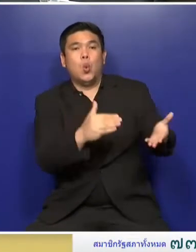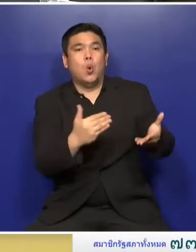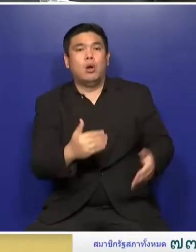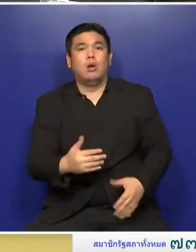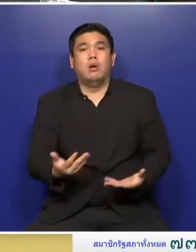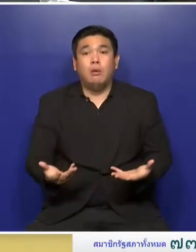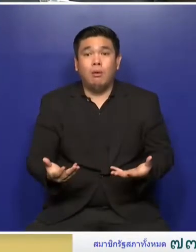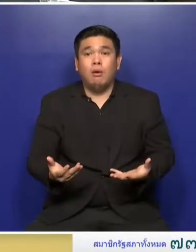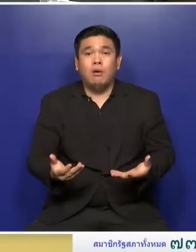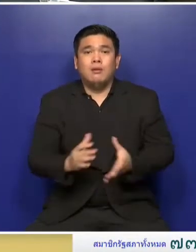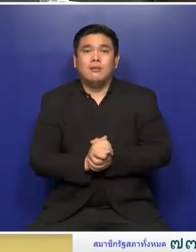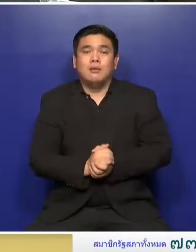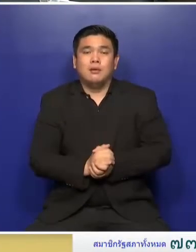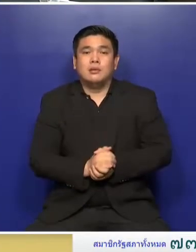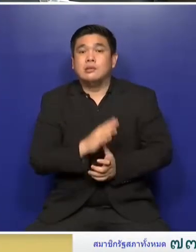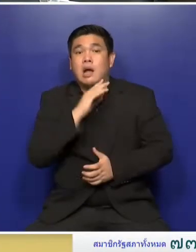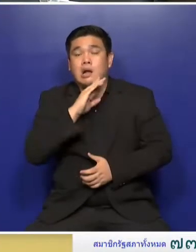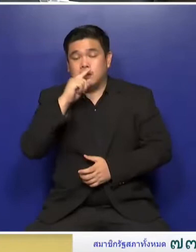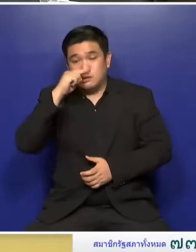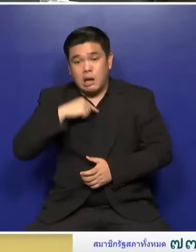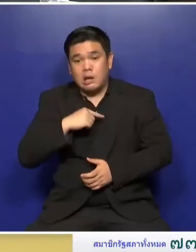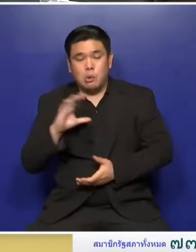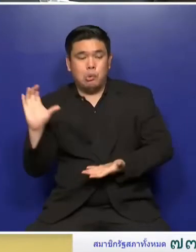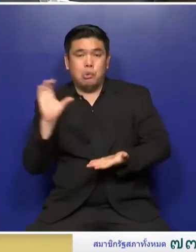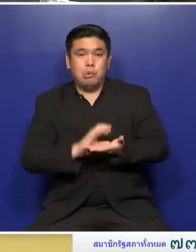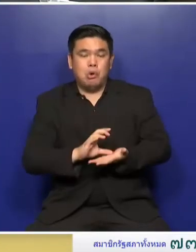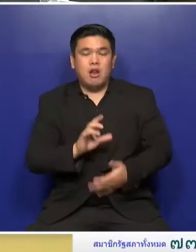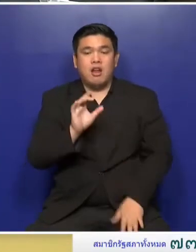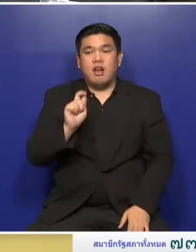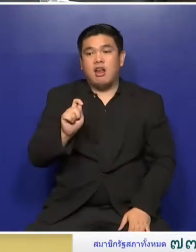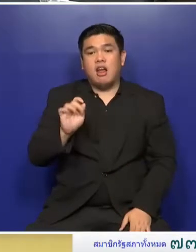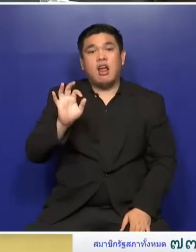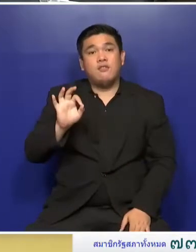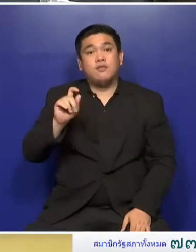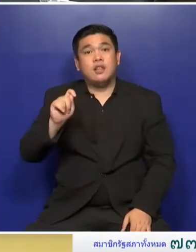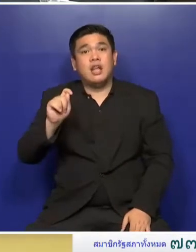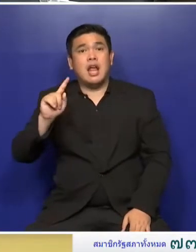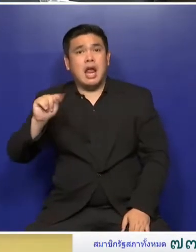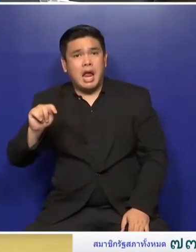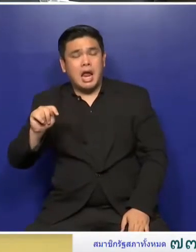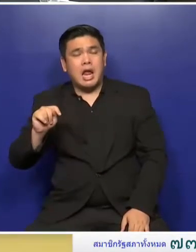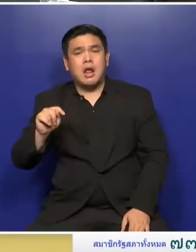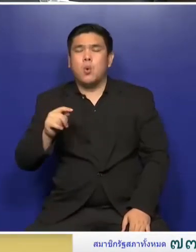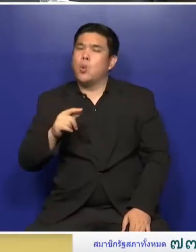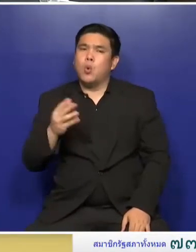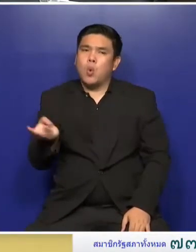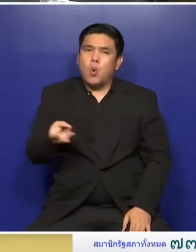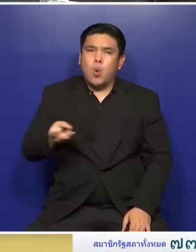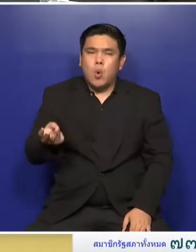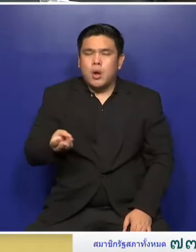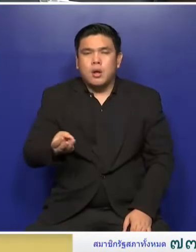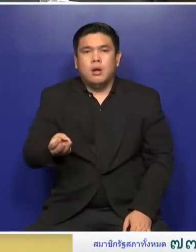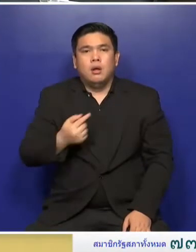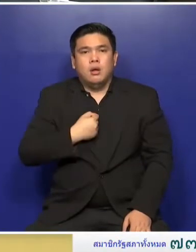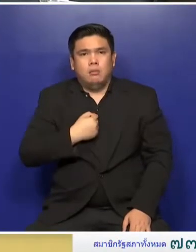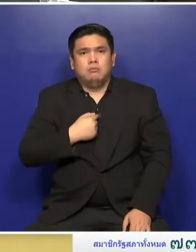ประเทศแต่ว่า ของประเทศไทยมาลดประเทศไทยมี FTA อยู่แค่ 18 ประเทศเองเพะนั้น สิ่งเรานี้คือเป็